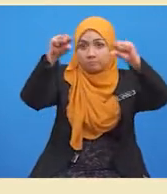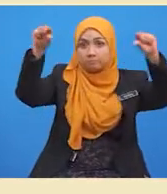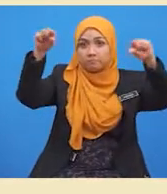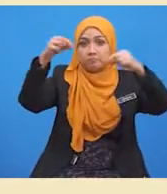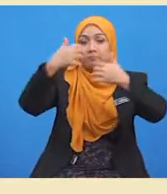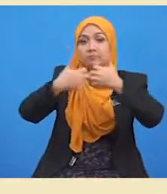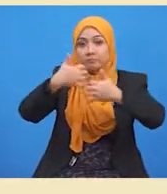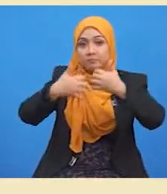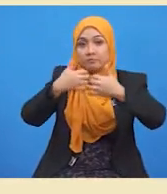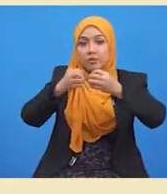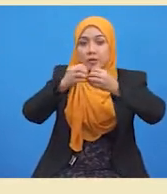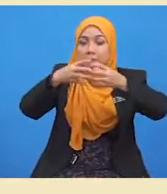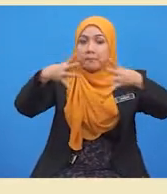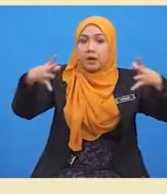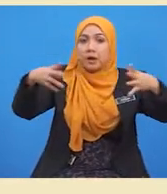Haber